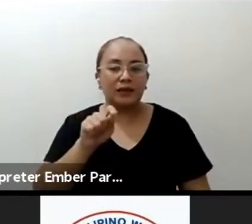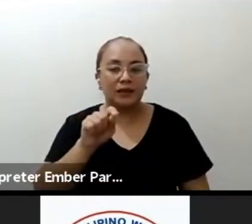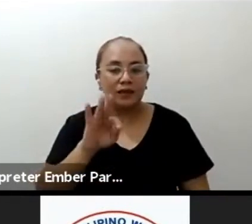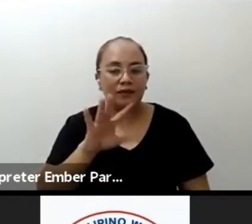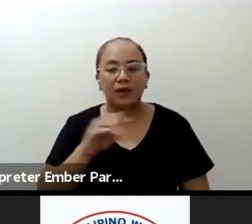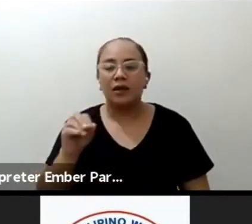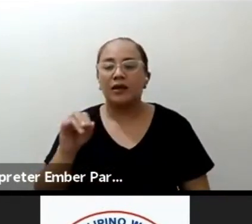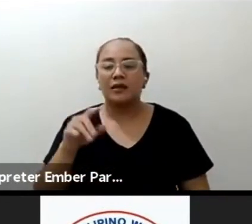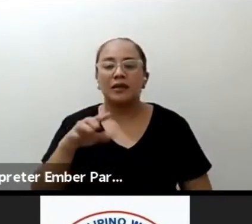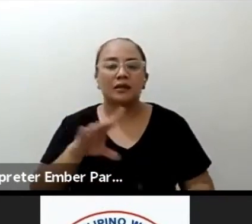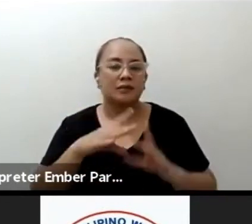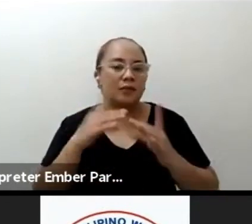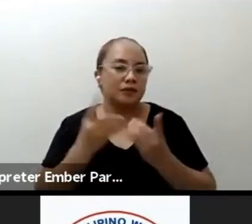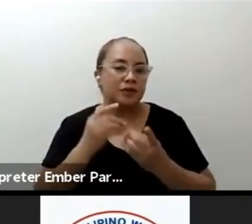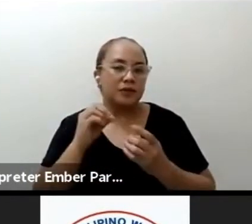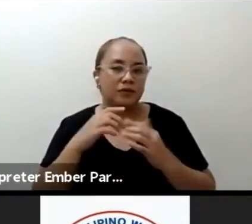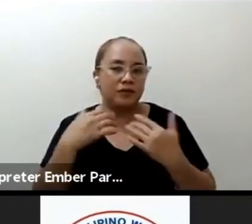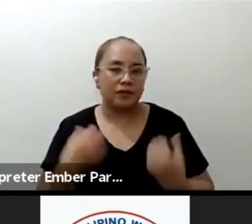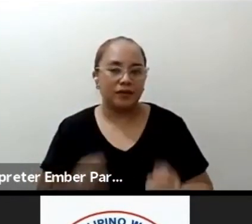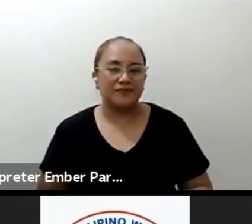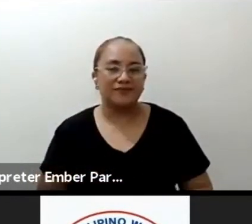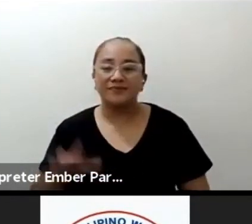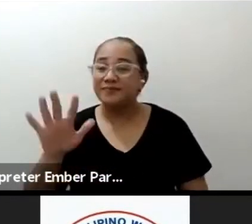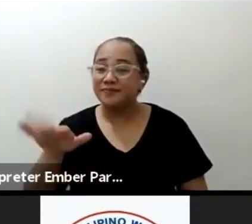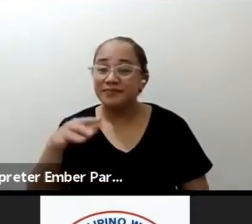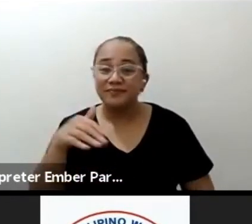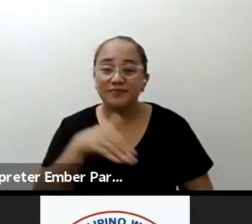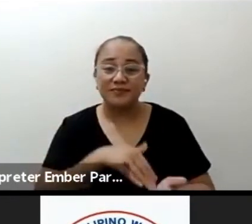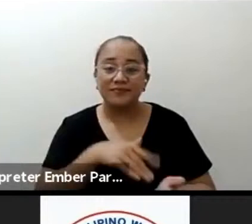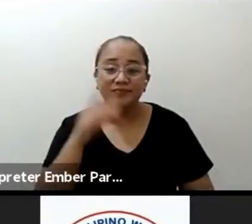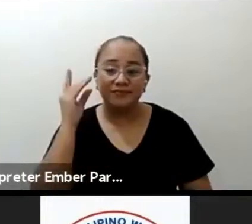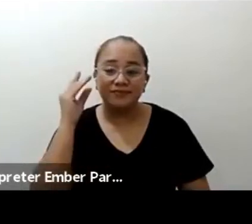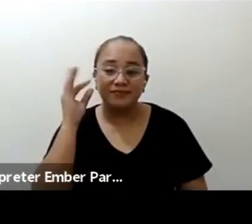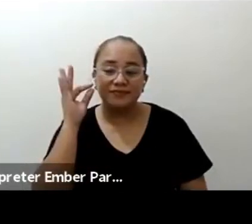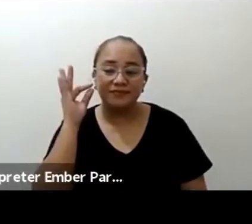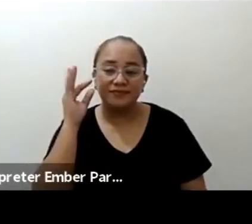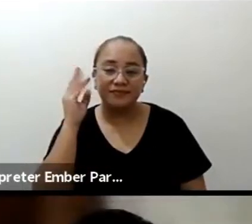sa Department of Health. Dr. Dairit?